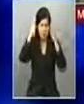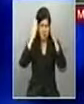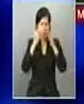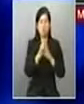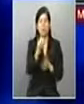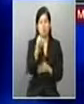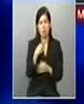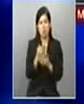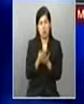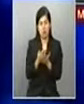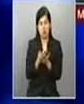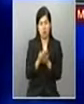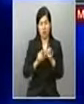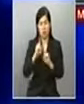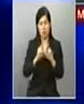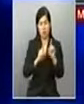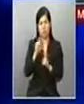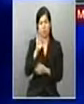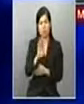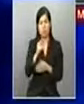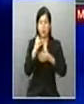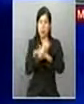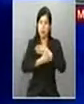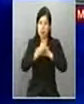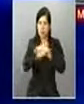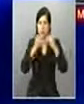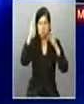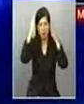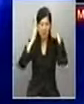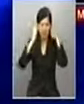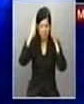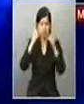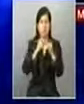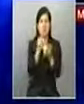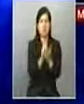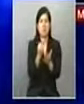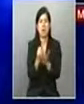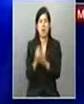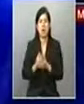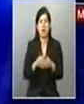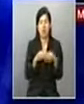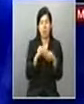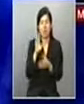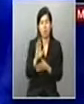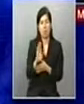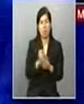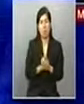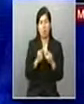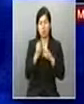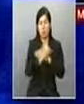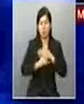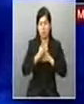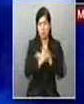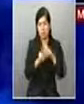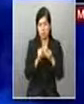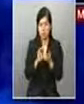าตลาดหุ้นมาเลเซียณปัจจุบันเนี่ยยังคงมีราคาค่อนข้างแพงอยู่นะครับนักลงทุนต่างชาติเนี่ยหลังจากที่ซื้อสุทธิ